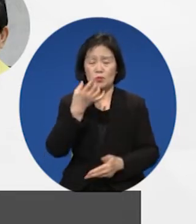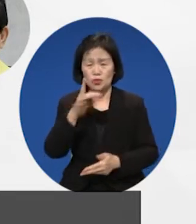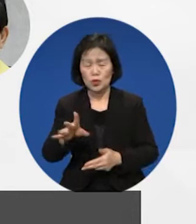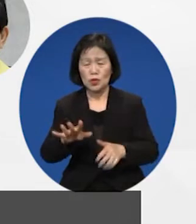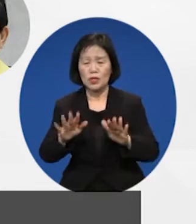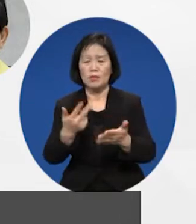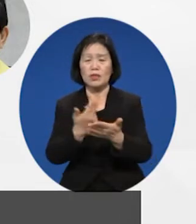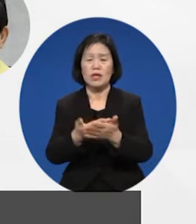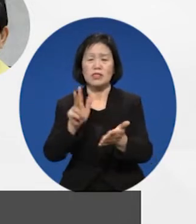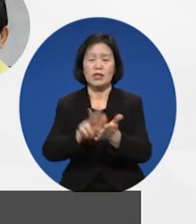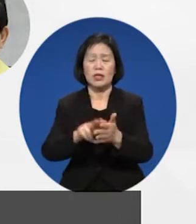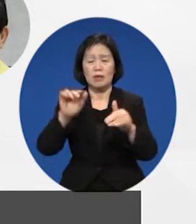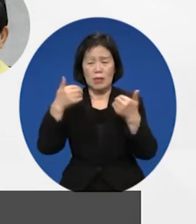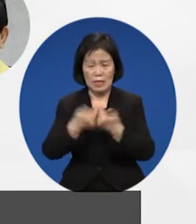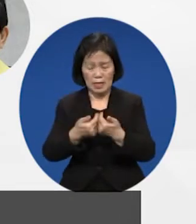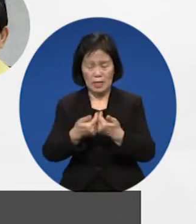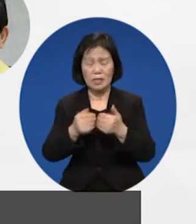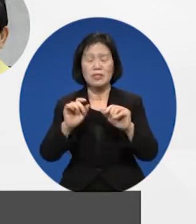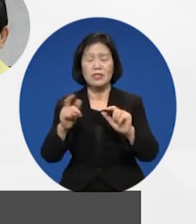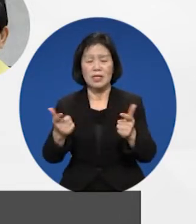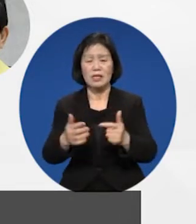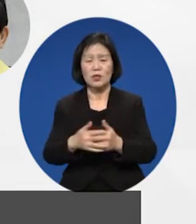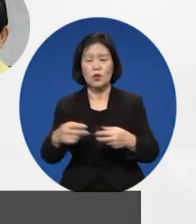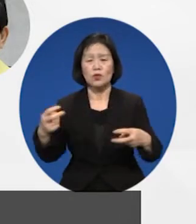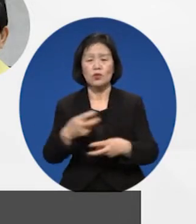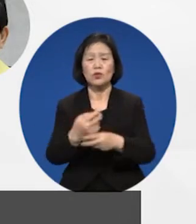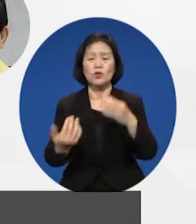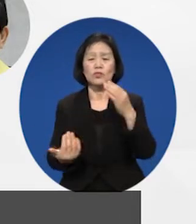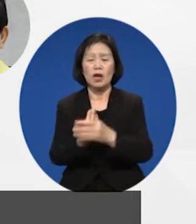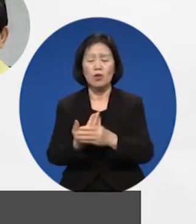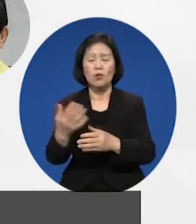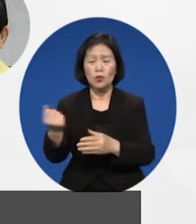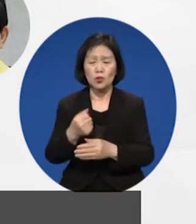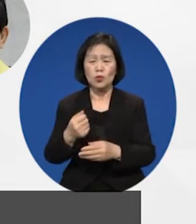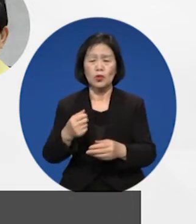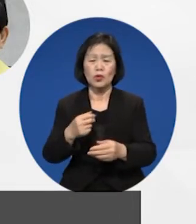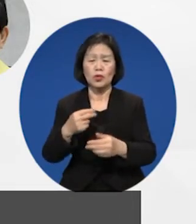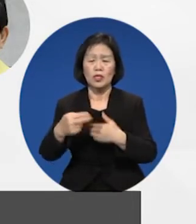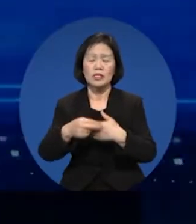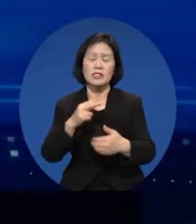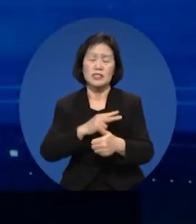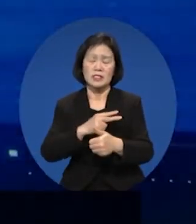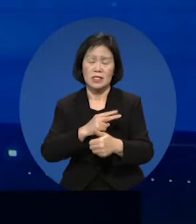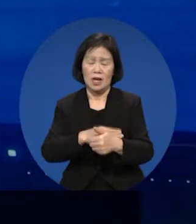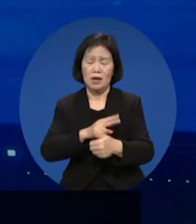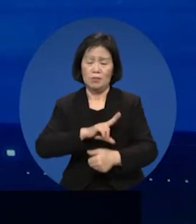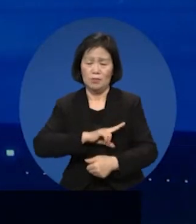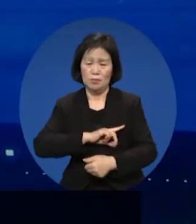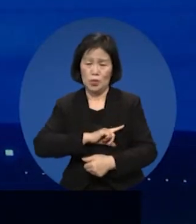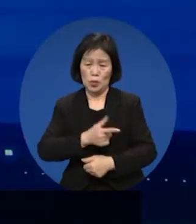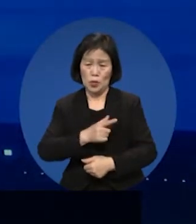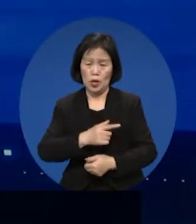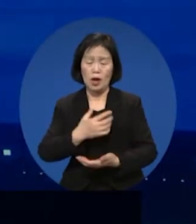이번 개정안에 반대하는 게 아니라 또 교통사고로도 의사 면허가 박탈될 수 있기에